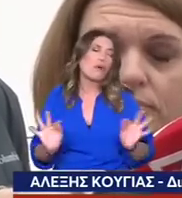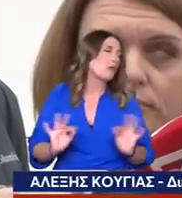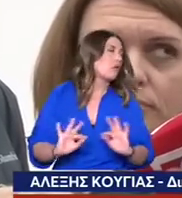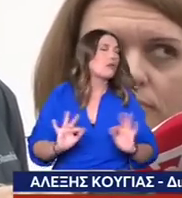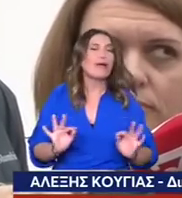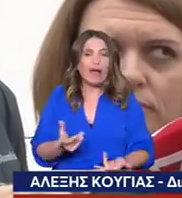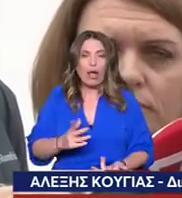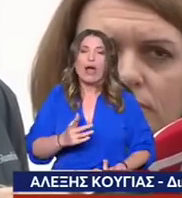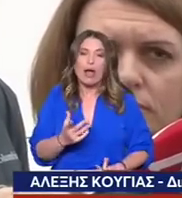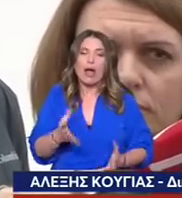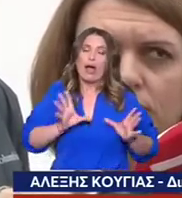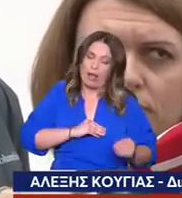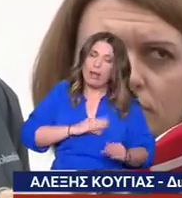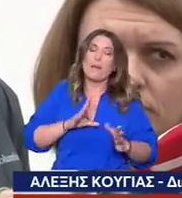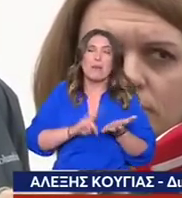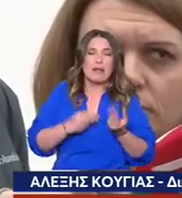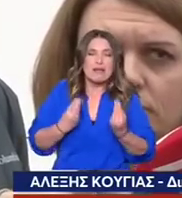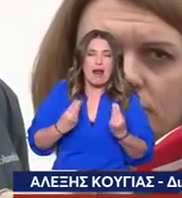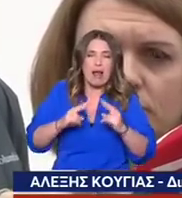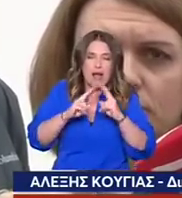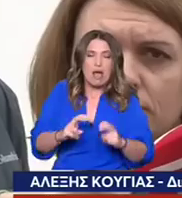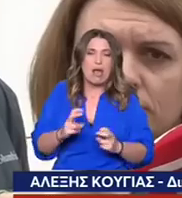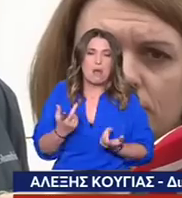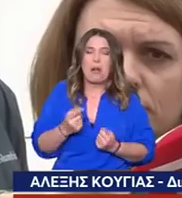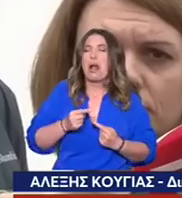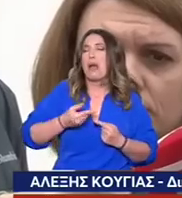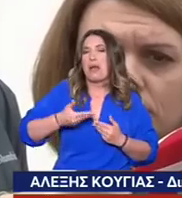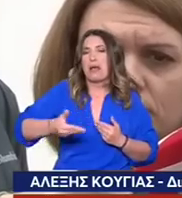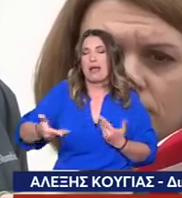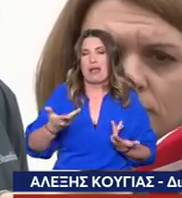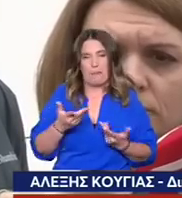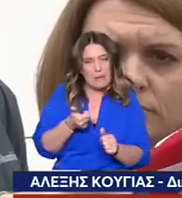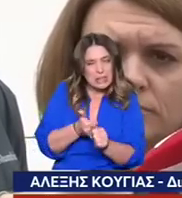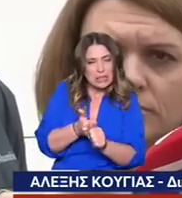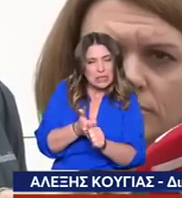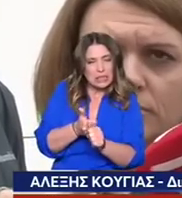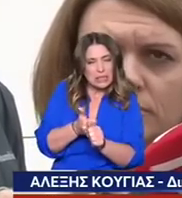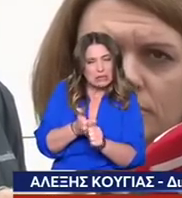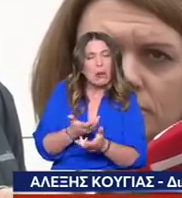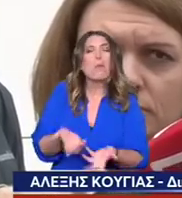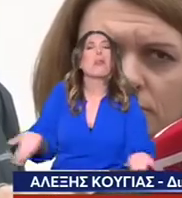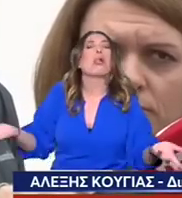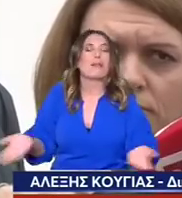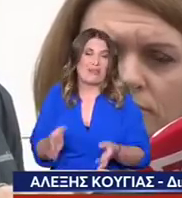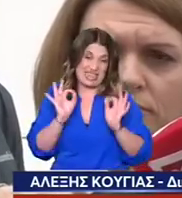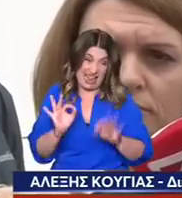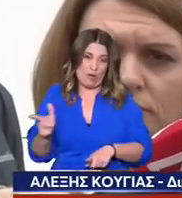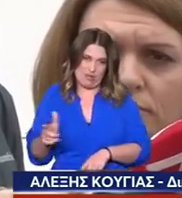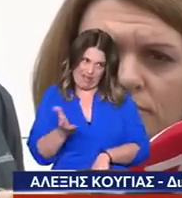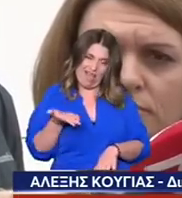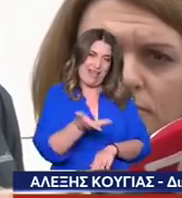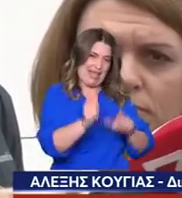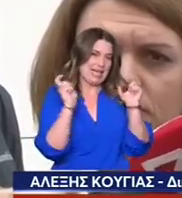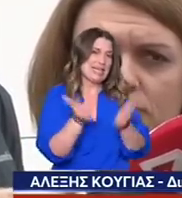υπόθεση αυτή κρατά επί μέρες και θα κρατήσει και επί μήνες και δεν μπορεί να εφαρμοστεί το αυτόφορο, τόλμησε να διαψεύσει και